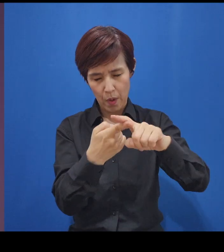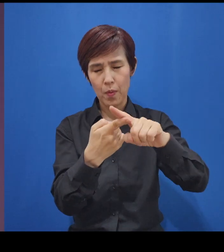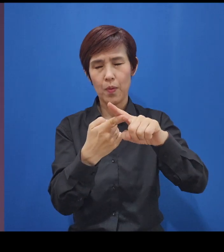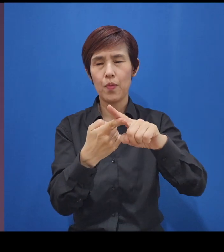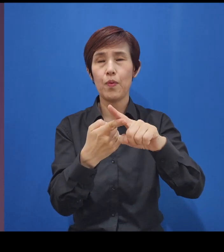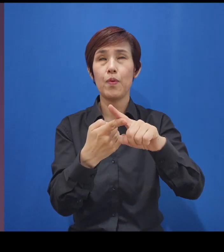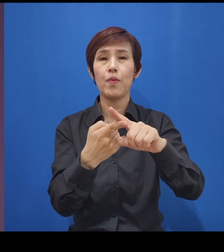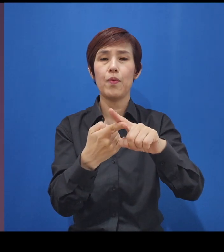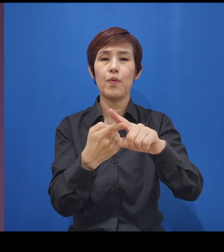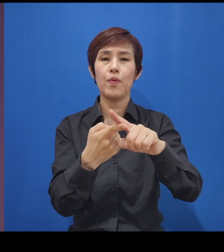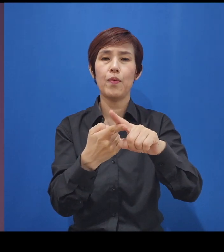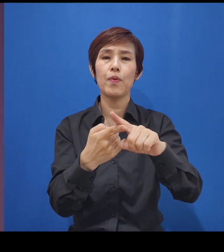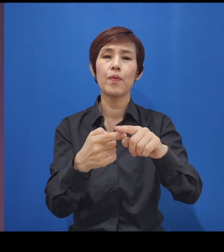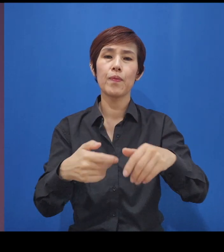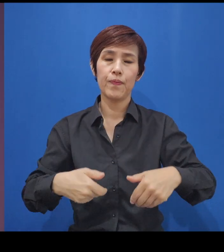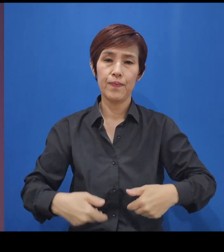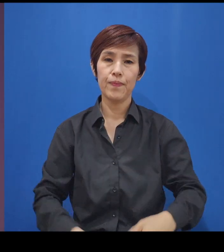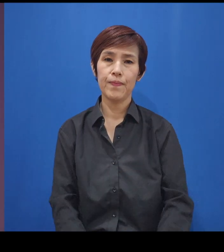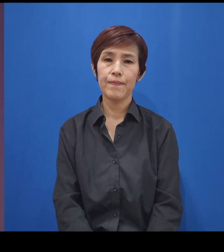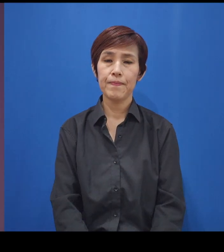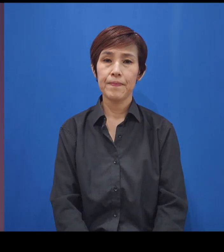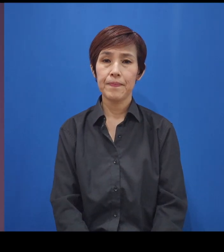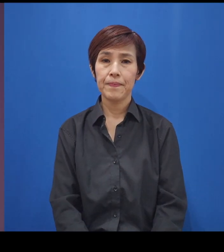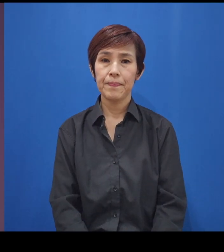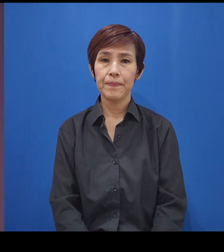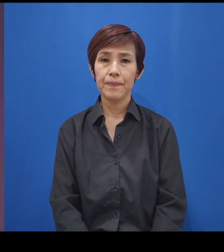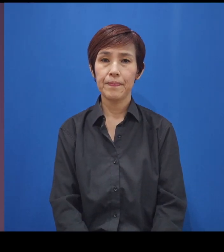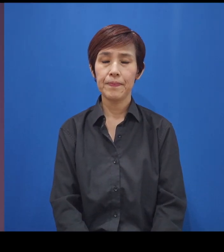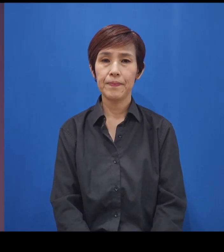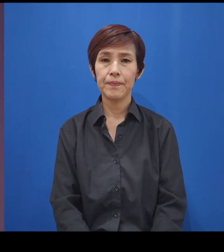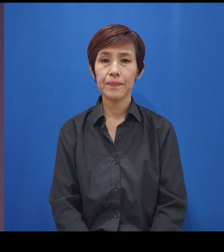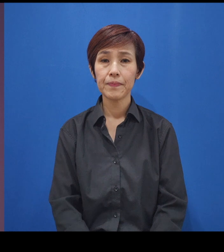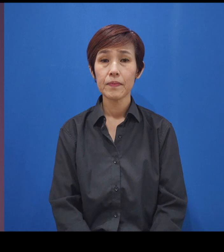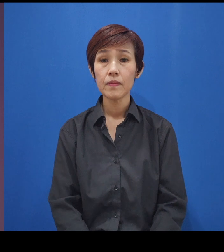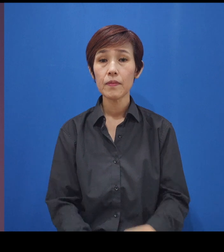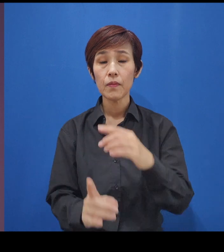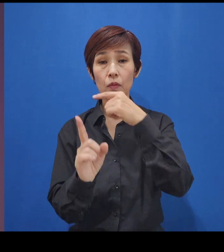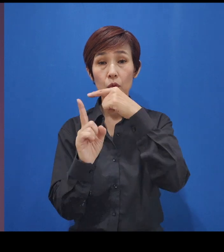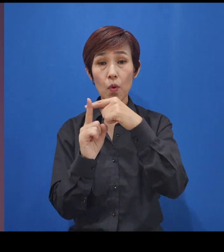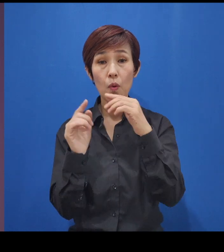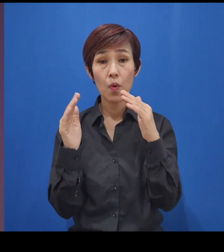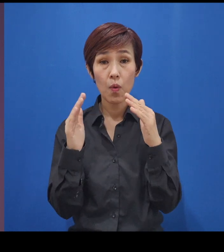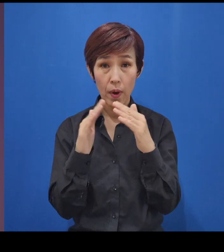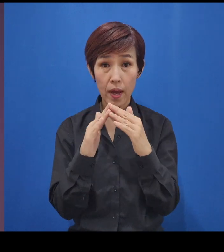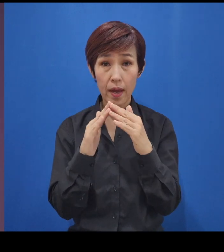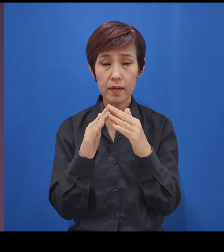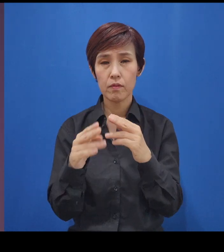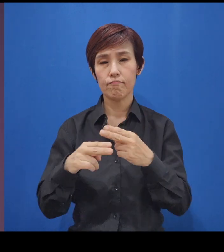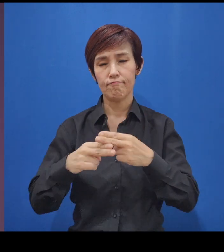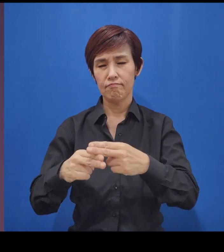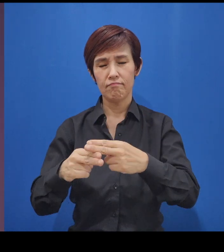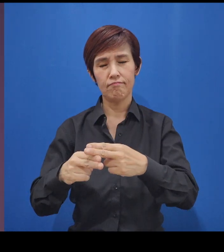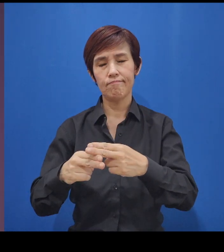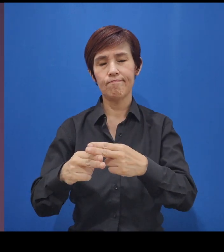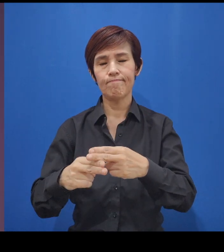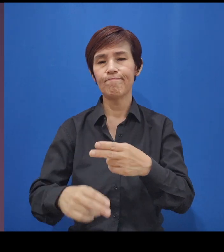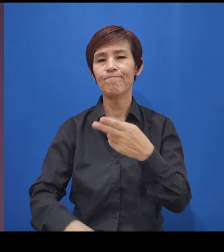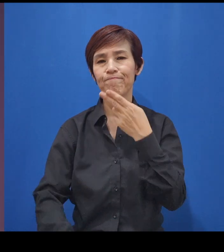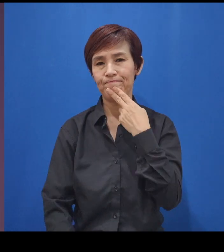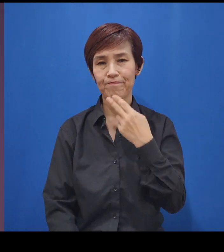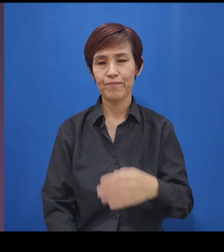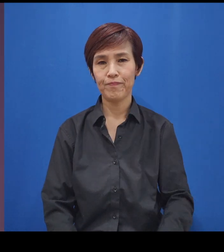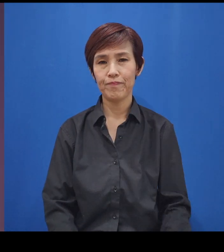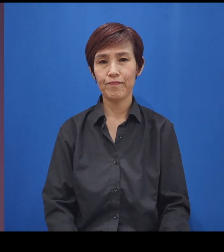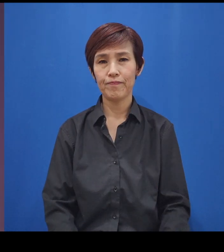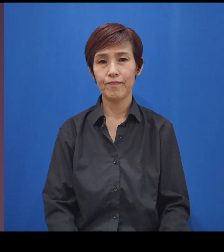가야 하는 줄로 믿습니다. 말씀을 맺겠습니다. 교회는 권위도 없고 권능도